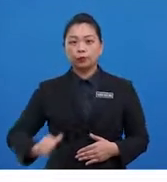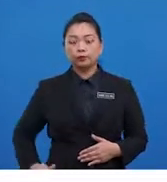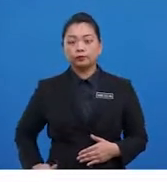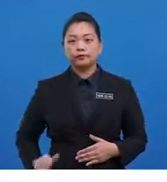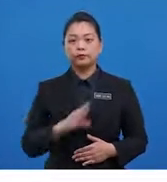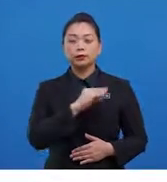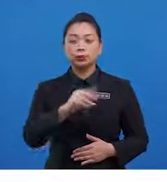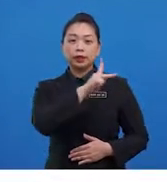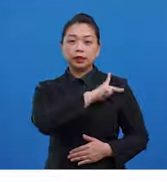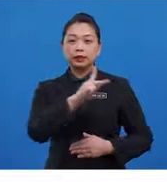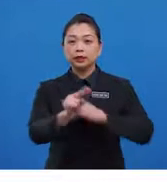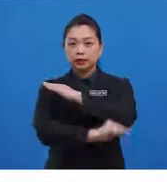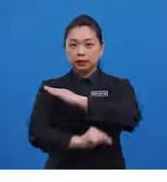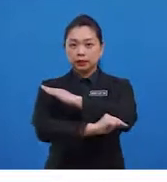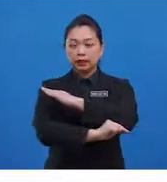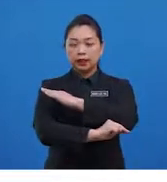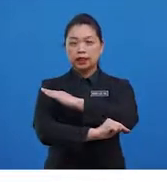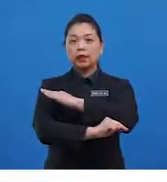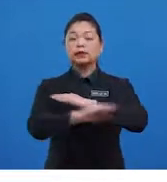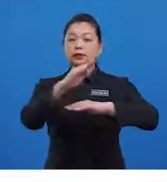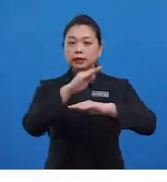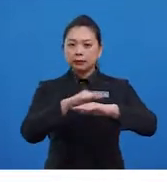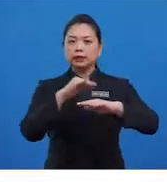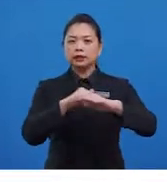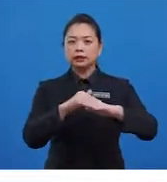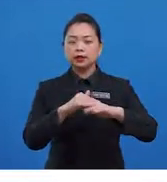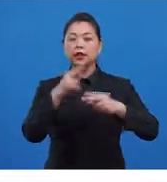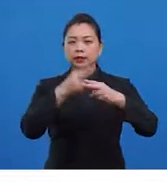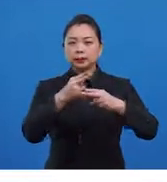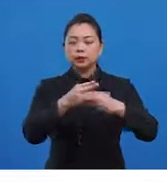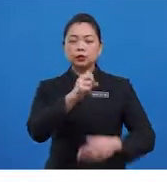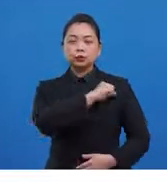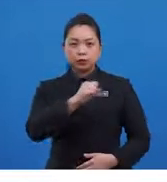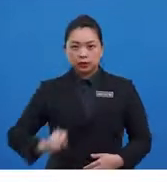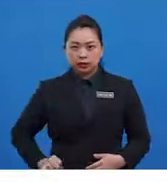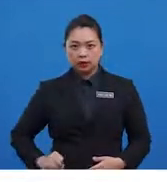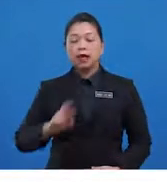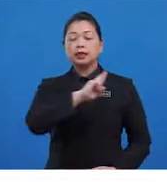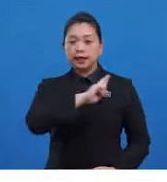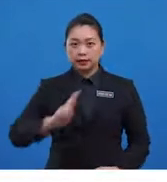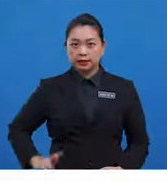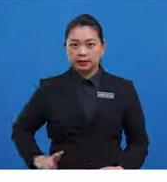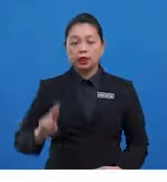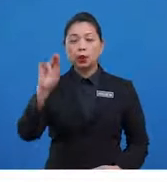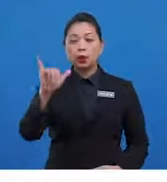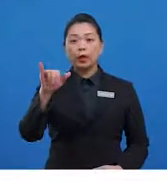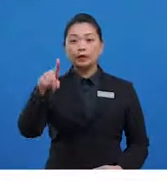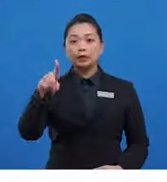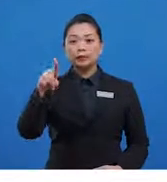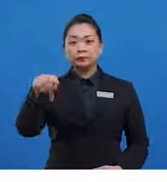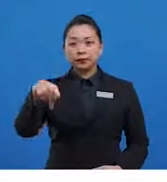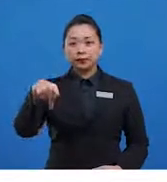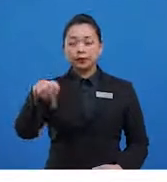Agong dan ketua negeri pula digelar sama ada sultan, raja, Yang di-Pertuan